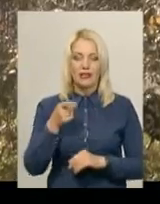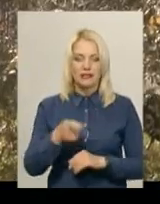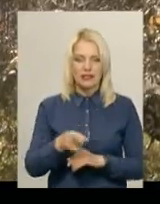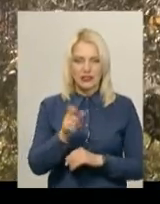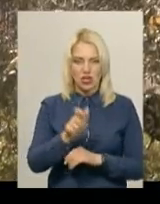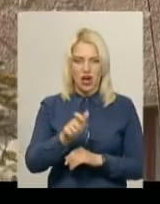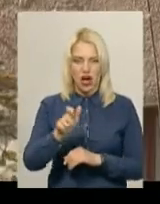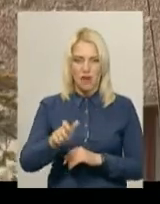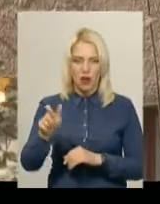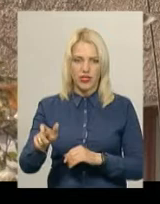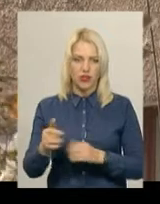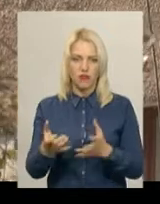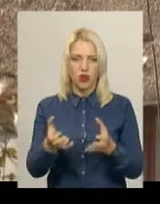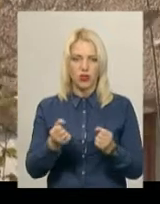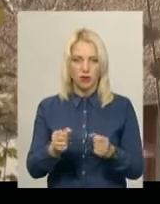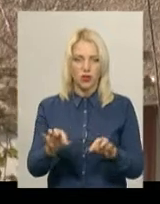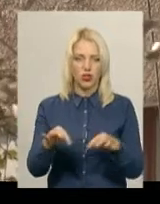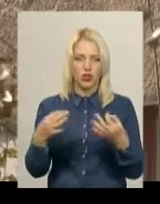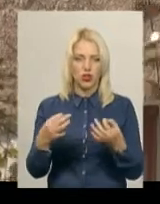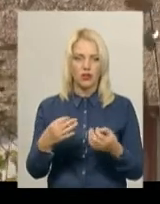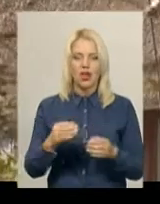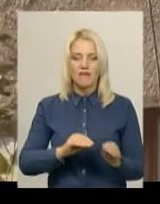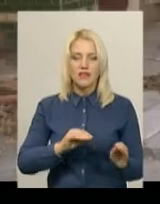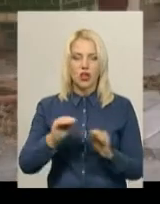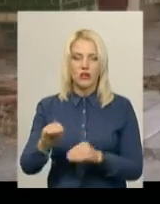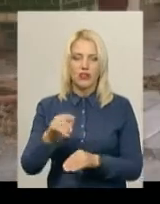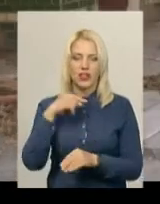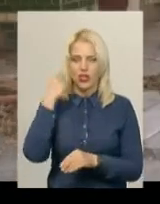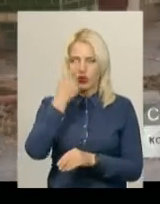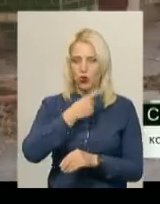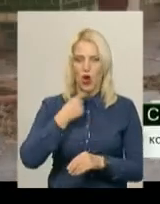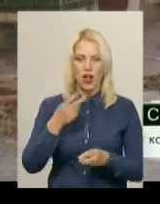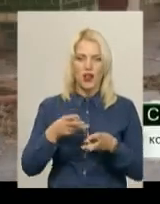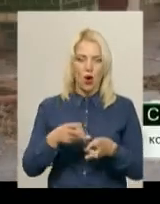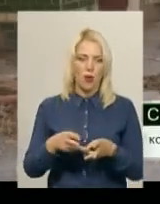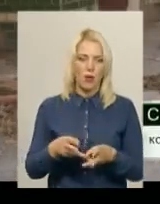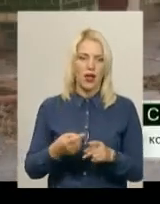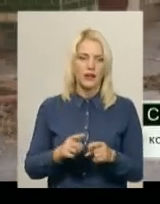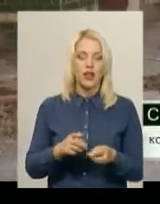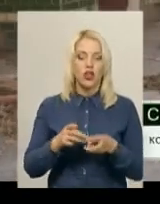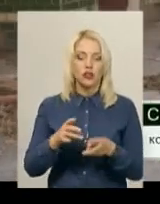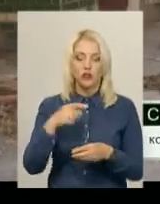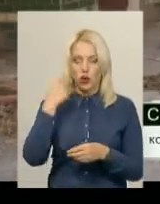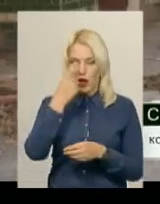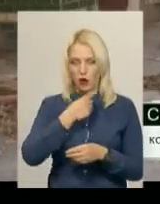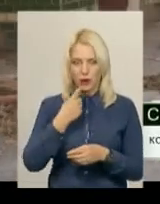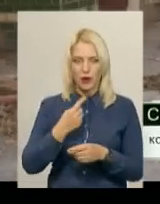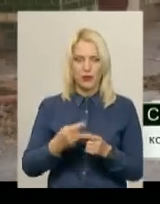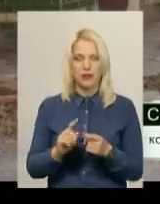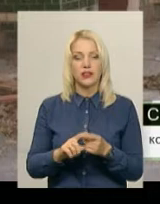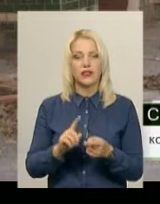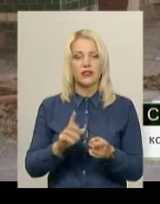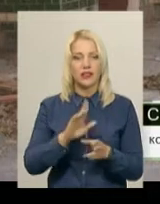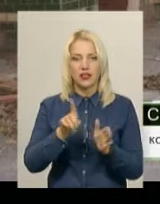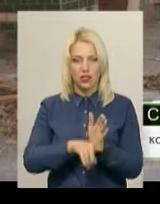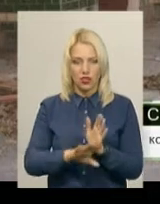кажуть у «Шепетівка ГАЗ», отримали дозволи встановити індивідуальне опалення. Встановити індивідуальне опалення своєму помешканні коштує не дешево. Приміром, для